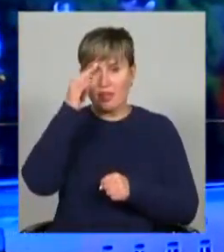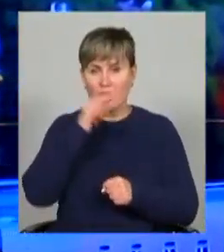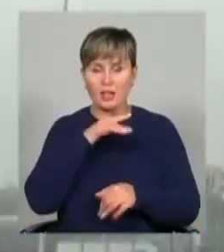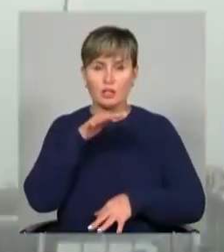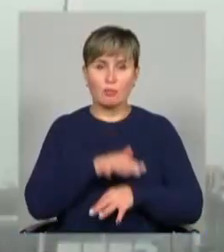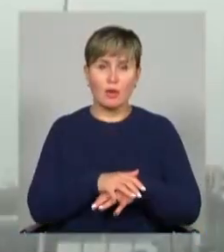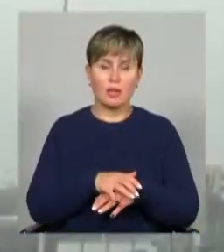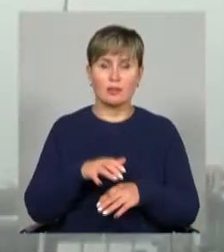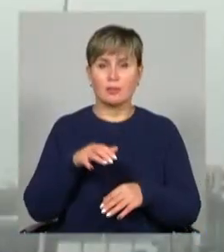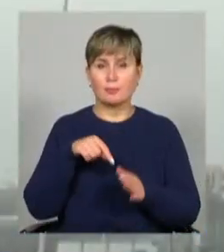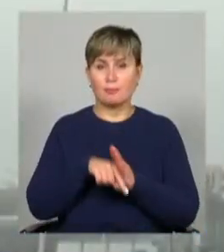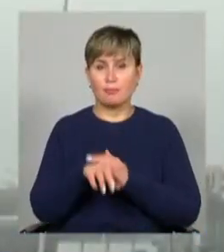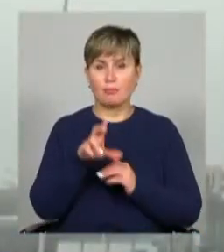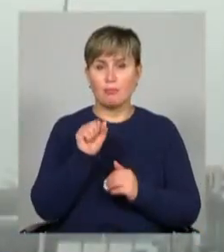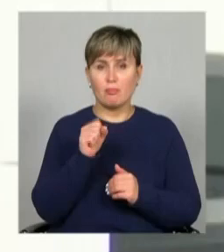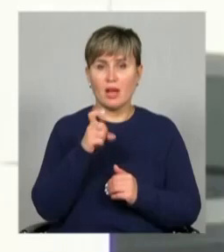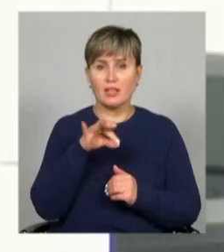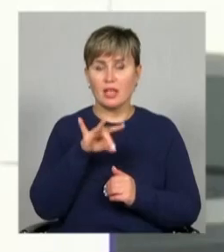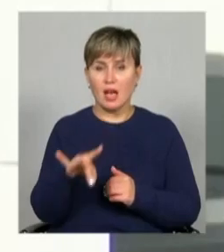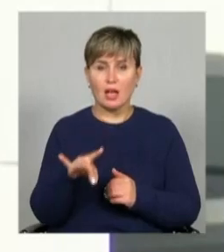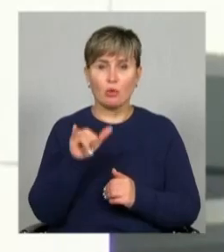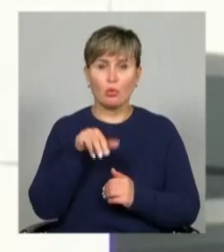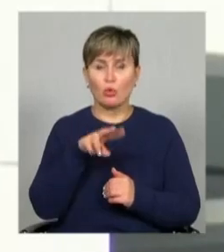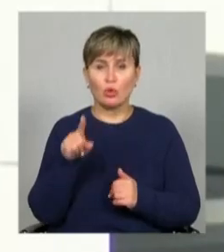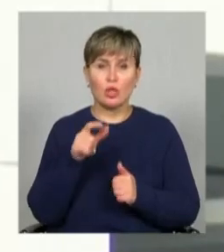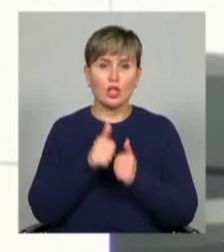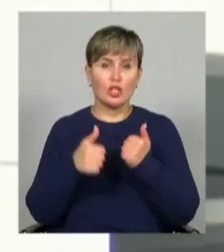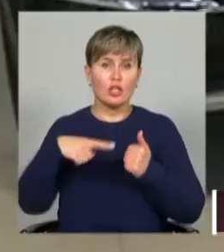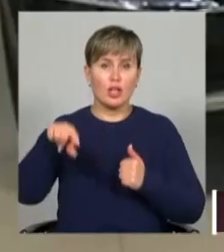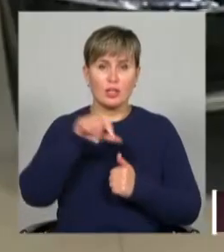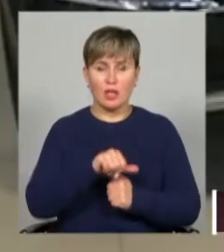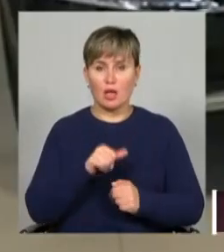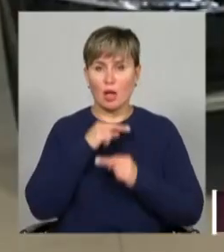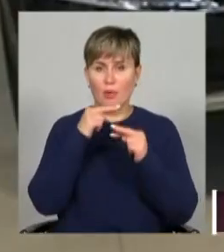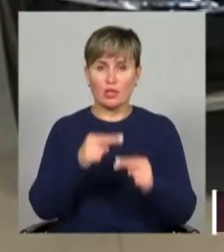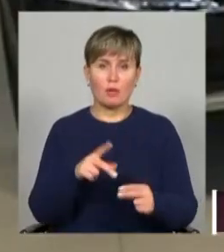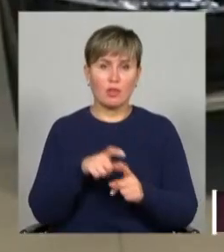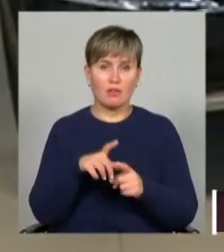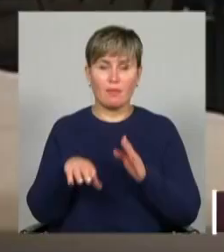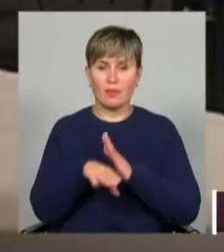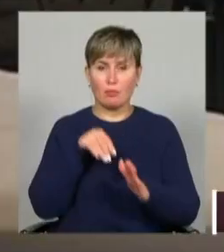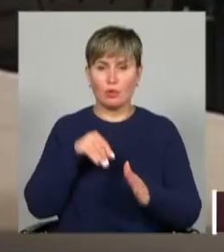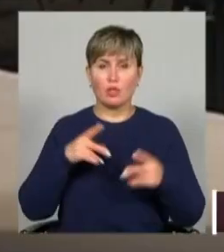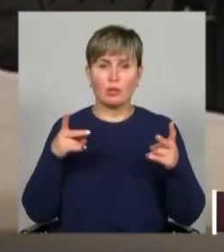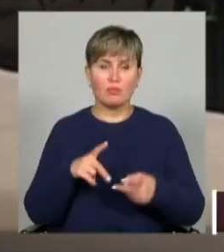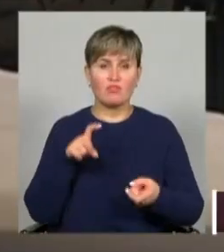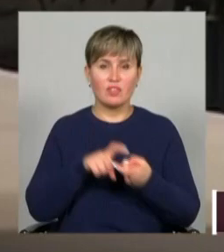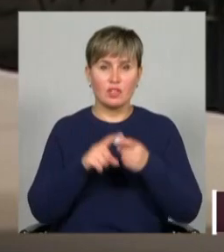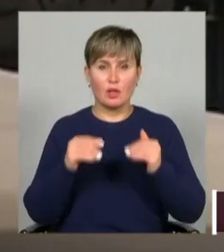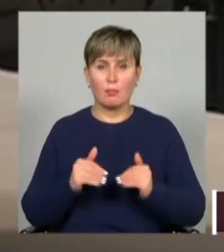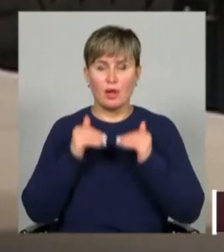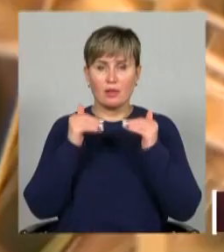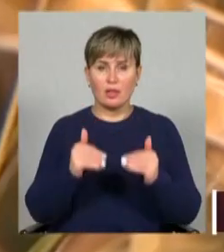Мурат Бахтиярулы. Еженедельное обращение казахстанцам, по словам депутата, необходимо в связи с подорожанием цен